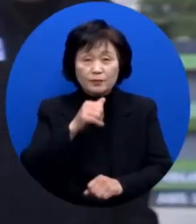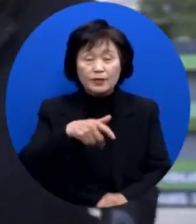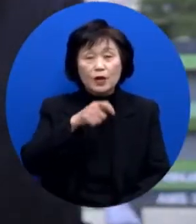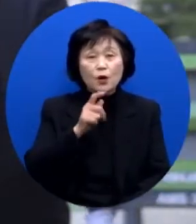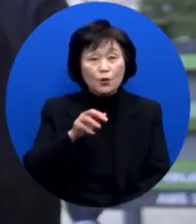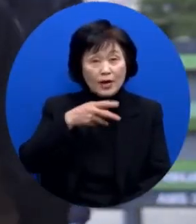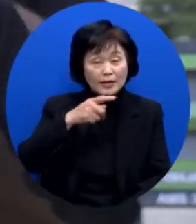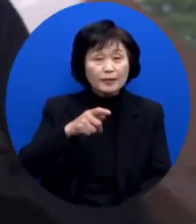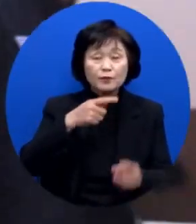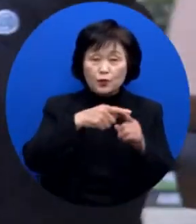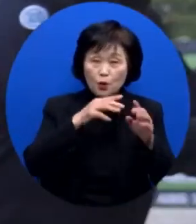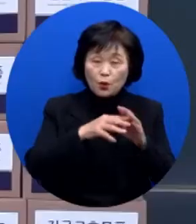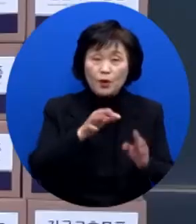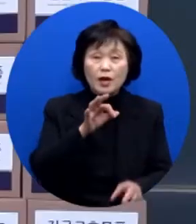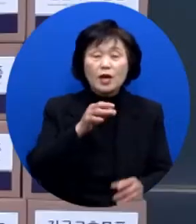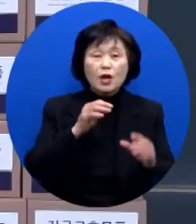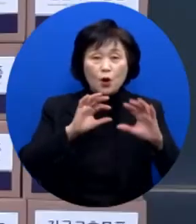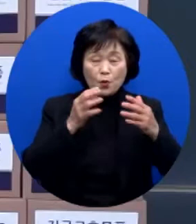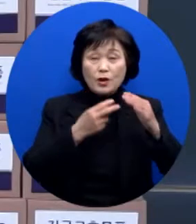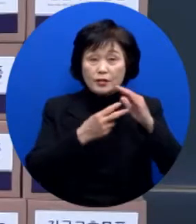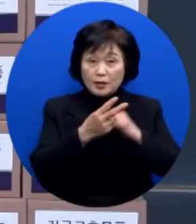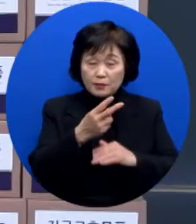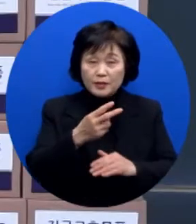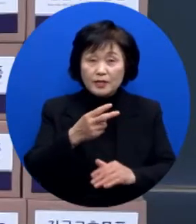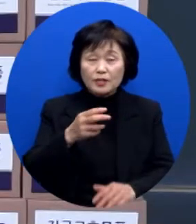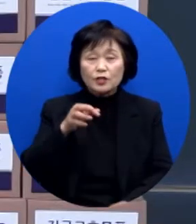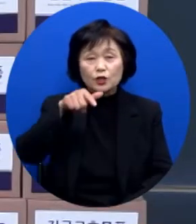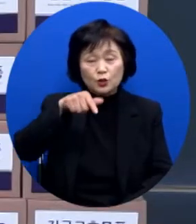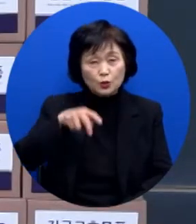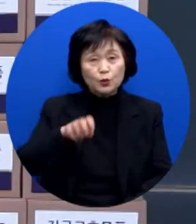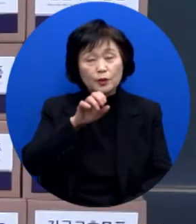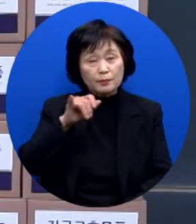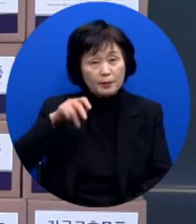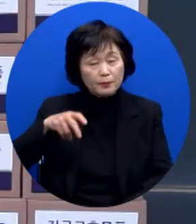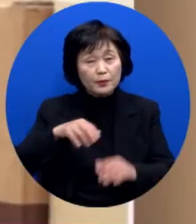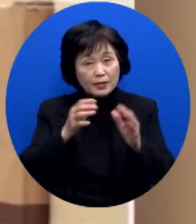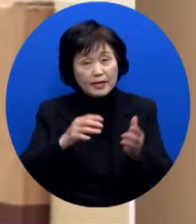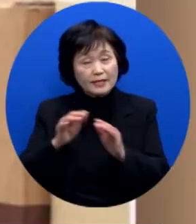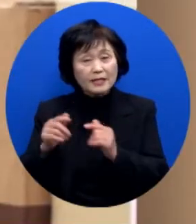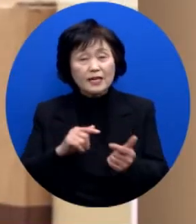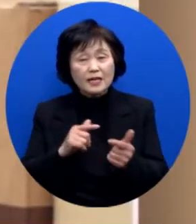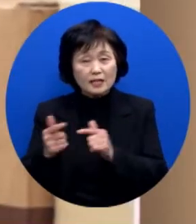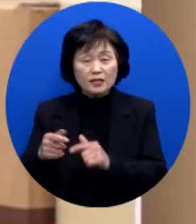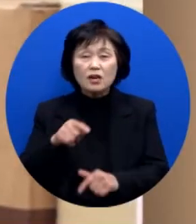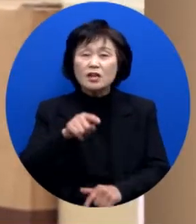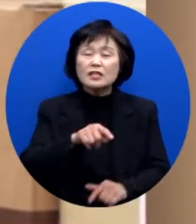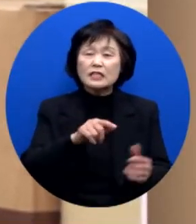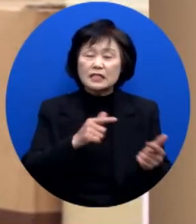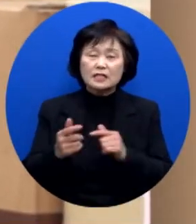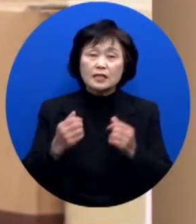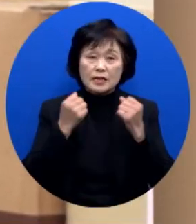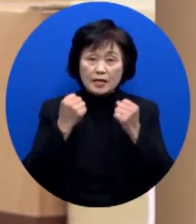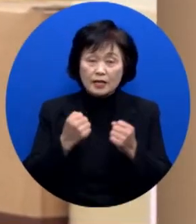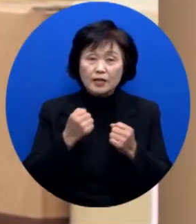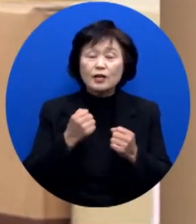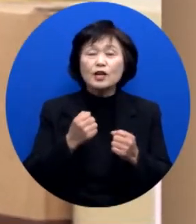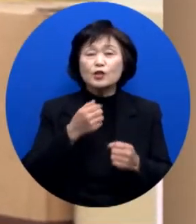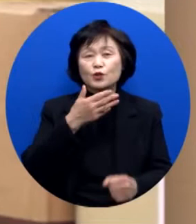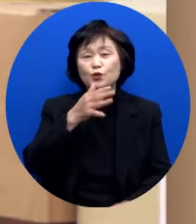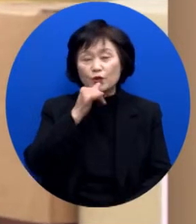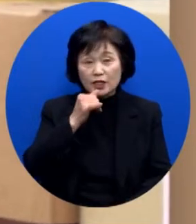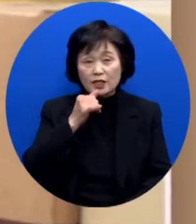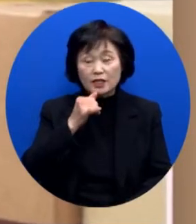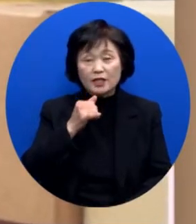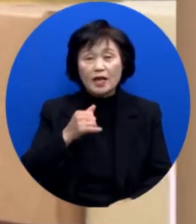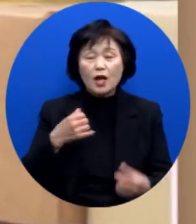월드비전 그리고 구피 푸른 이재민들이 임시 거주 시절에서 생활할 때 사용할 수 있도록 당장 입을 수